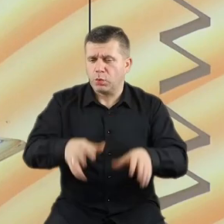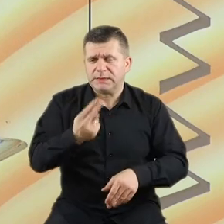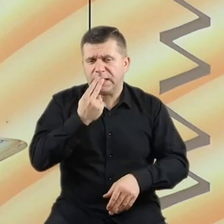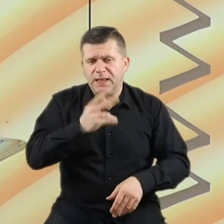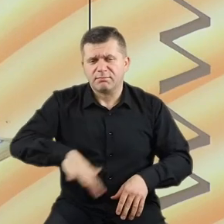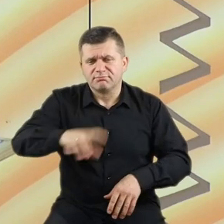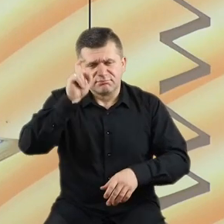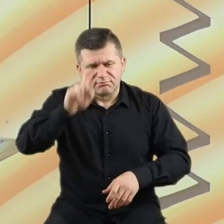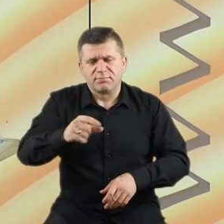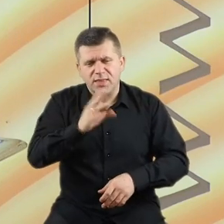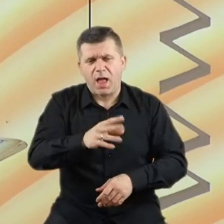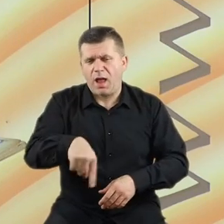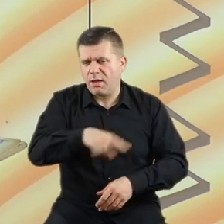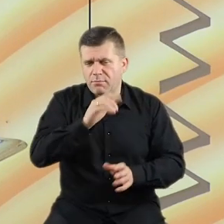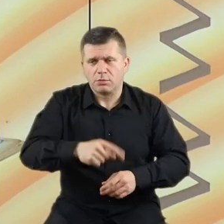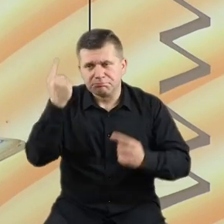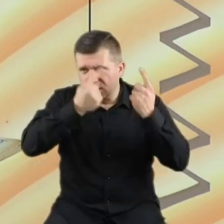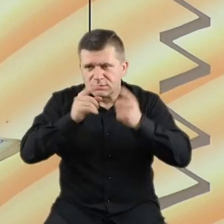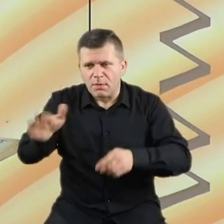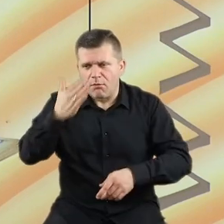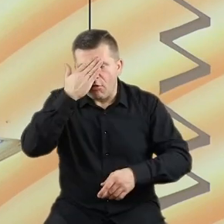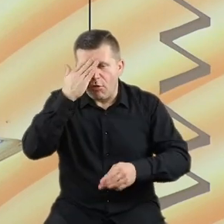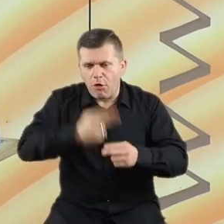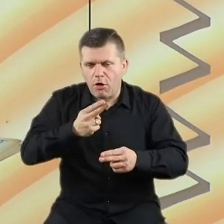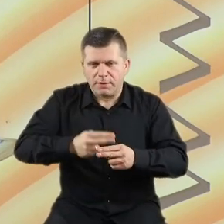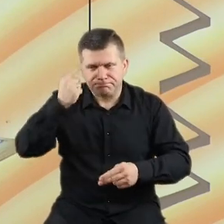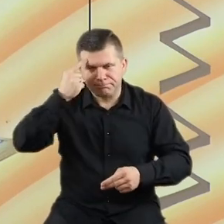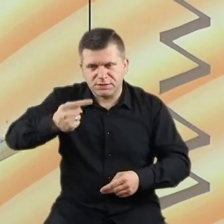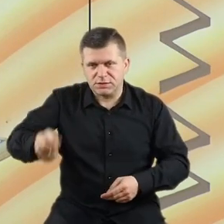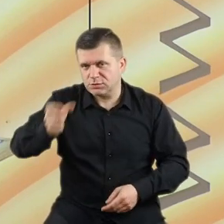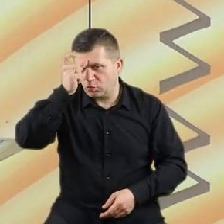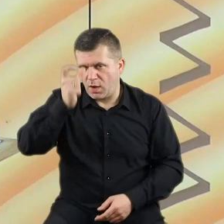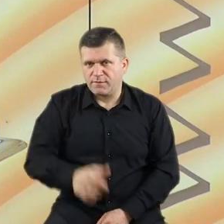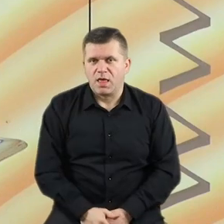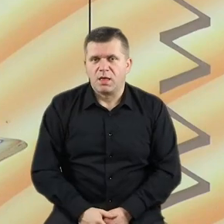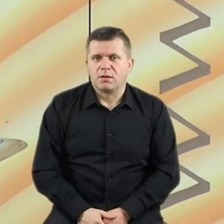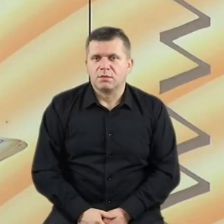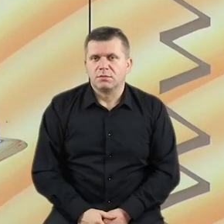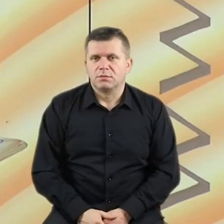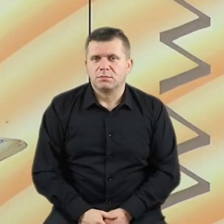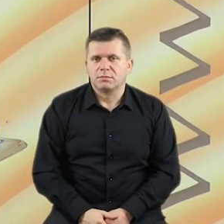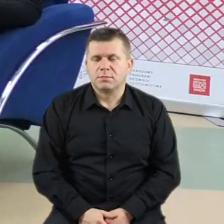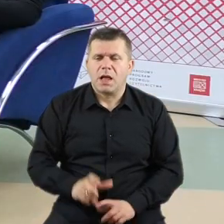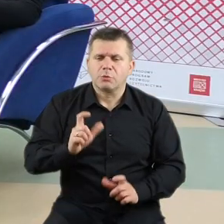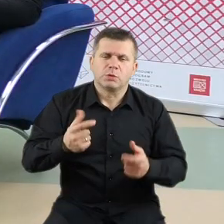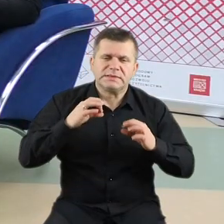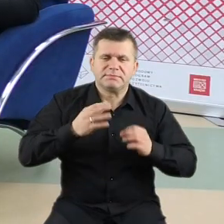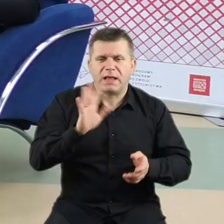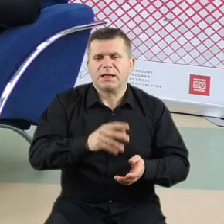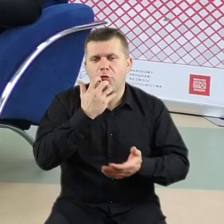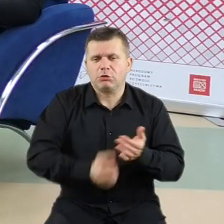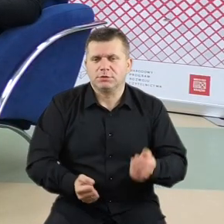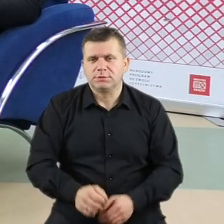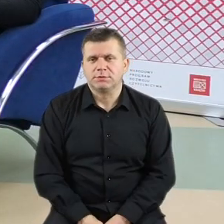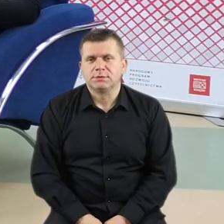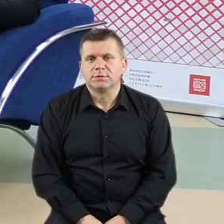miało też takie. Dało się porwać temu choremu psychicznie człowiekowi po to, żeby po prostu coś na tym zyskać.